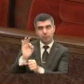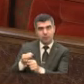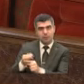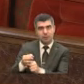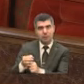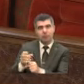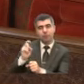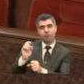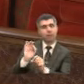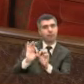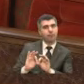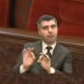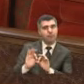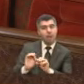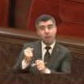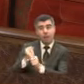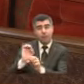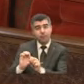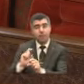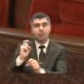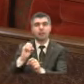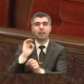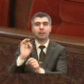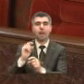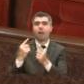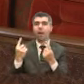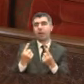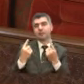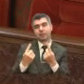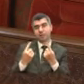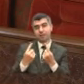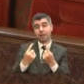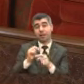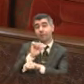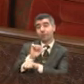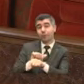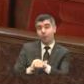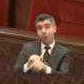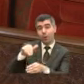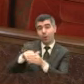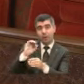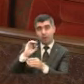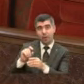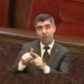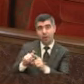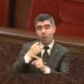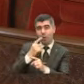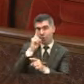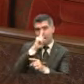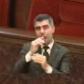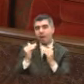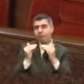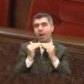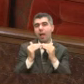اننا ما ننتظروش الحكم. دابا صندوق الوطني للضمان الاجتماعي كينتظروا الى حين صدور الحكم. نتمنوا انه نلقاو شي